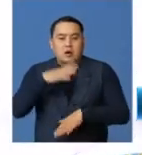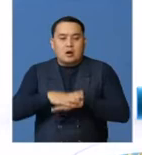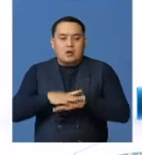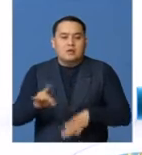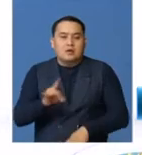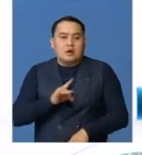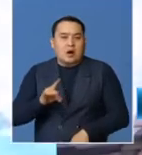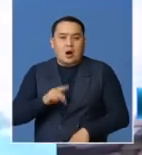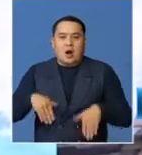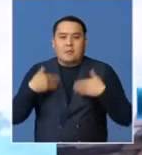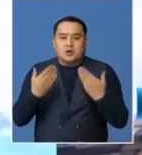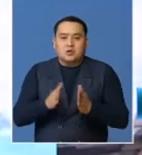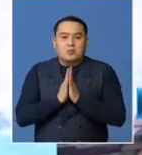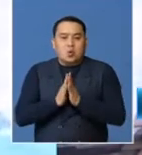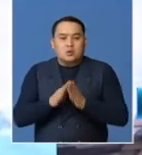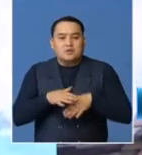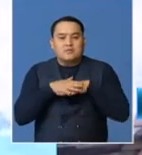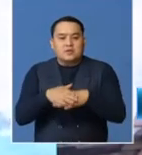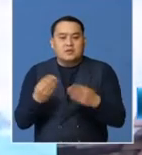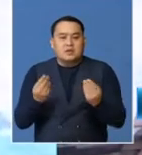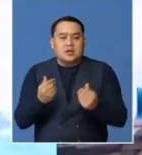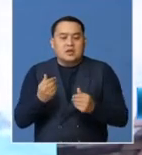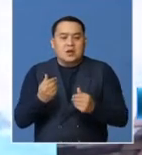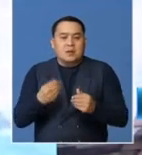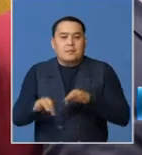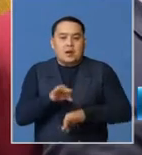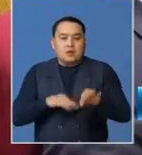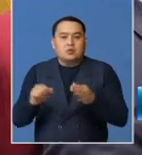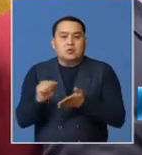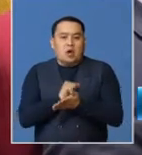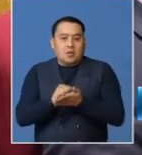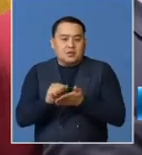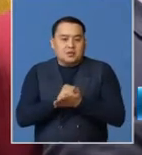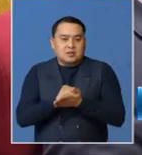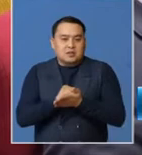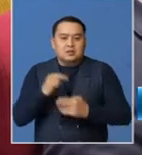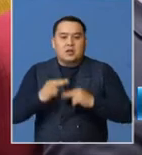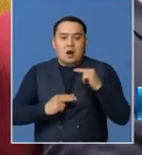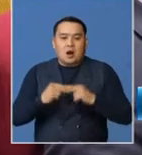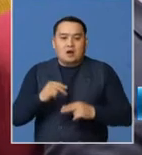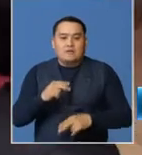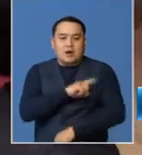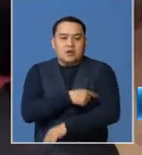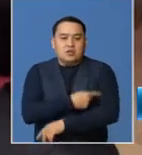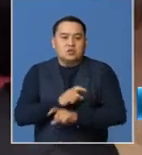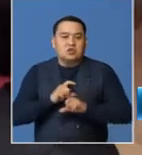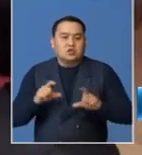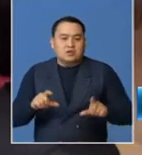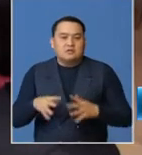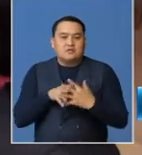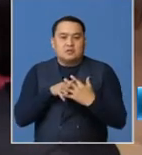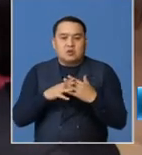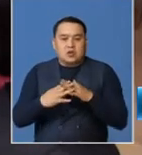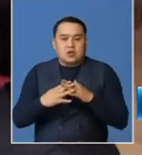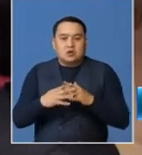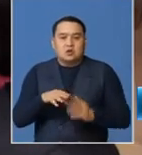Багдат Карасаев обратился с просьбой выделить средства на разработку проектно-сметной документации для строительства врачебных амбулаторий в селах